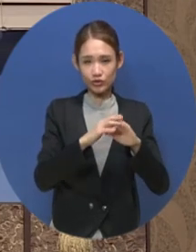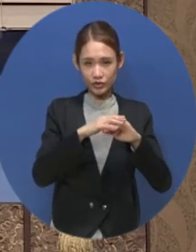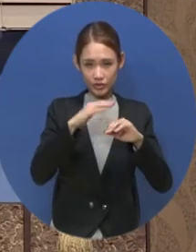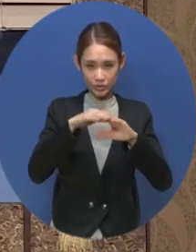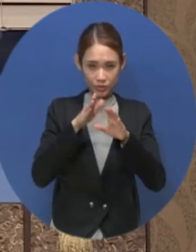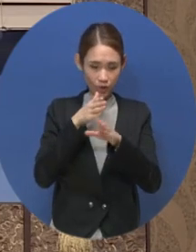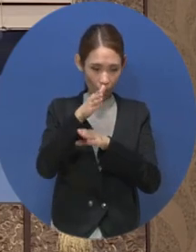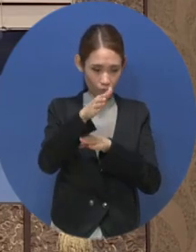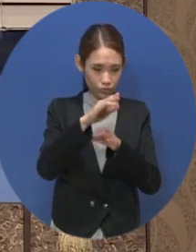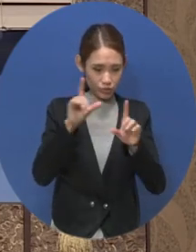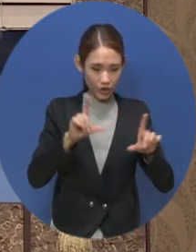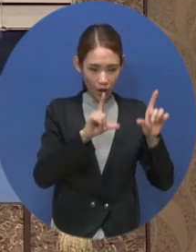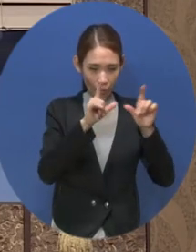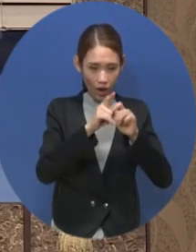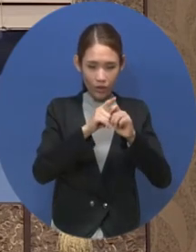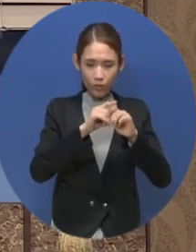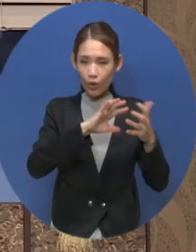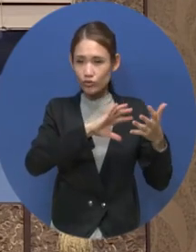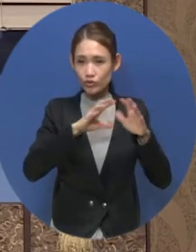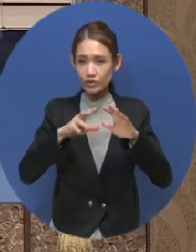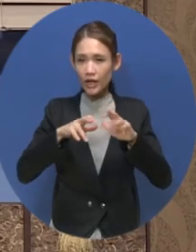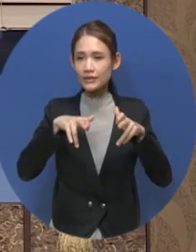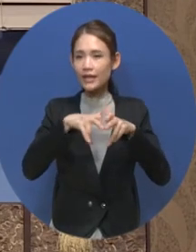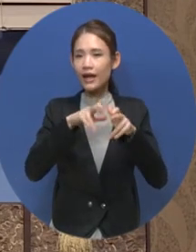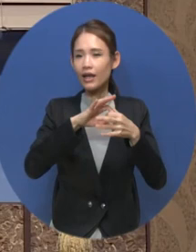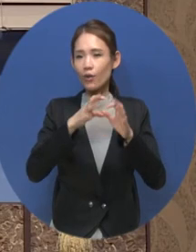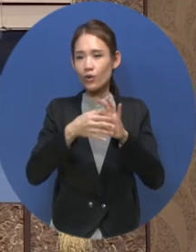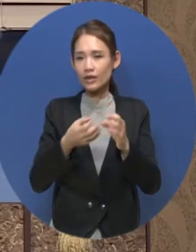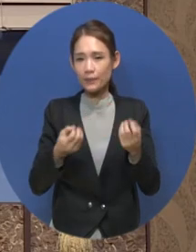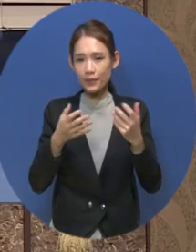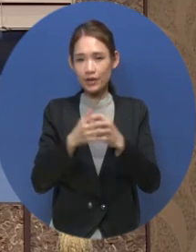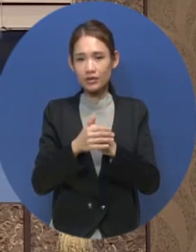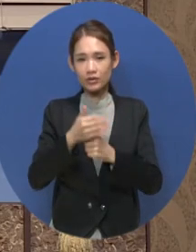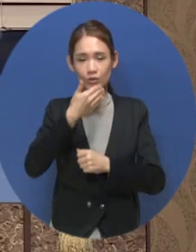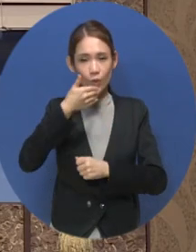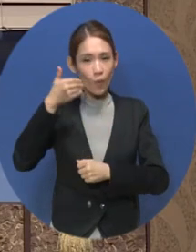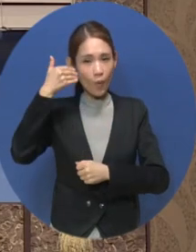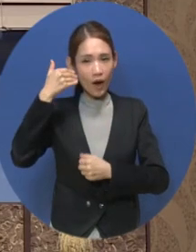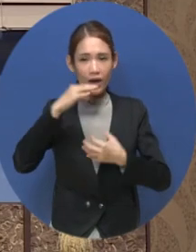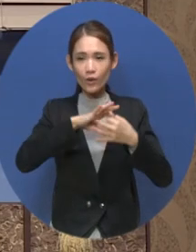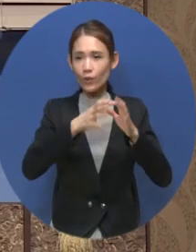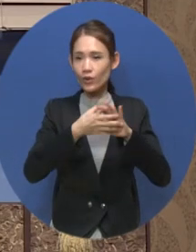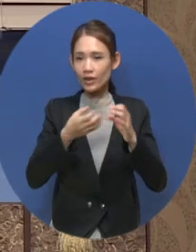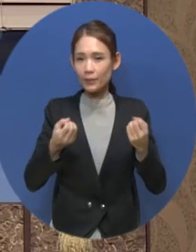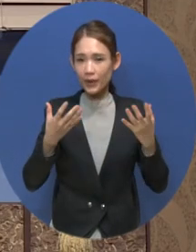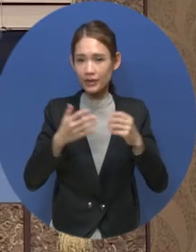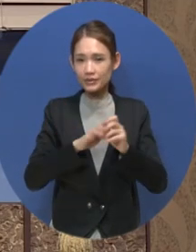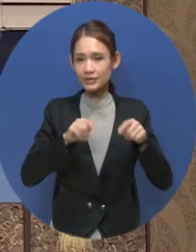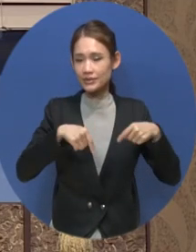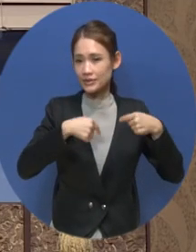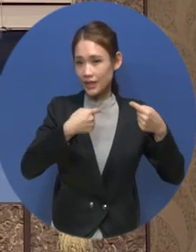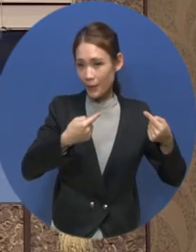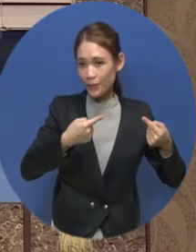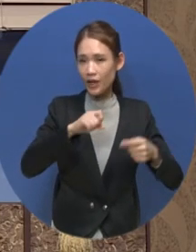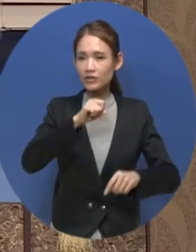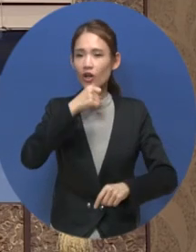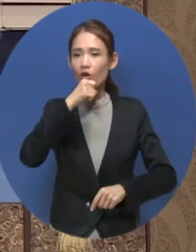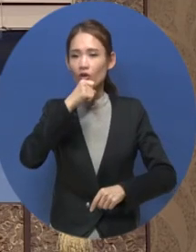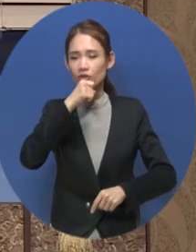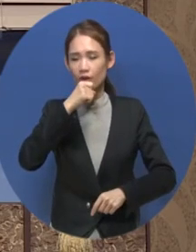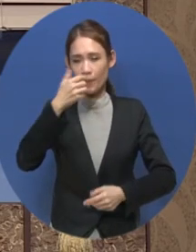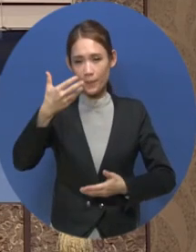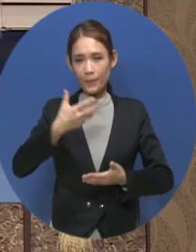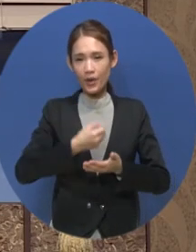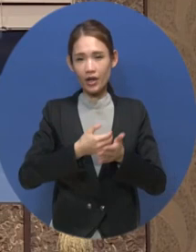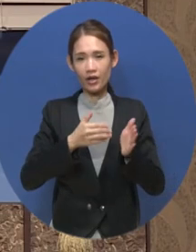국제체육에서 또 뭐 패럴림픽이라든지 예. 데플림픽, 농아인 올림픽 같은 데를 참가하고 또 성적을 내고 있고요. 네.